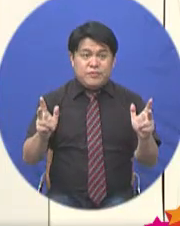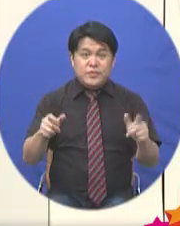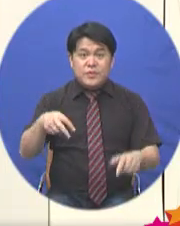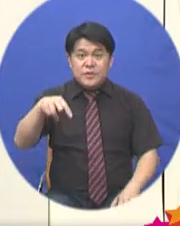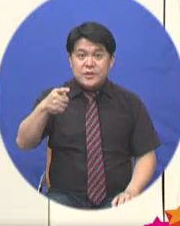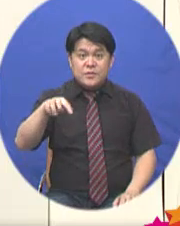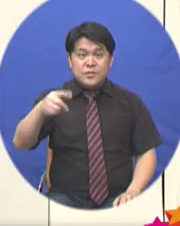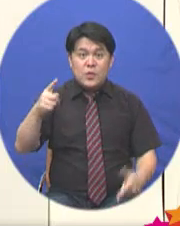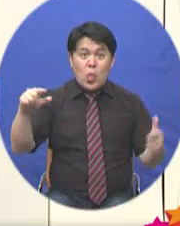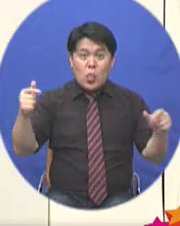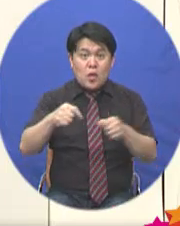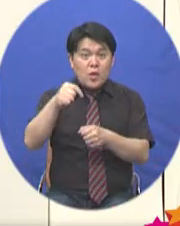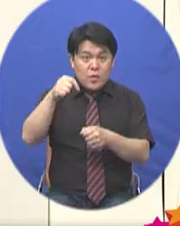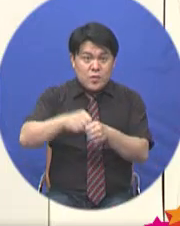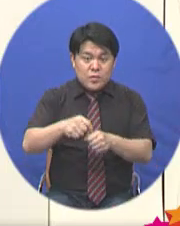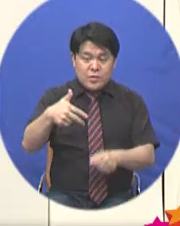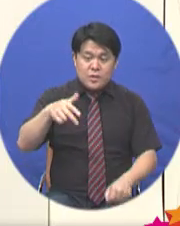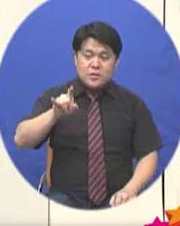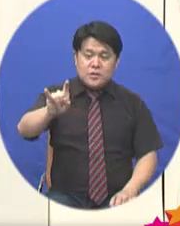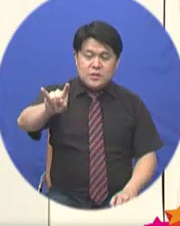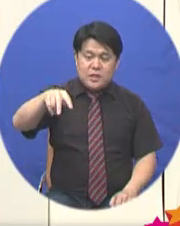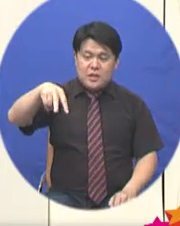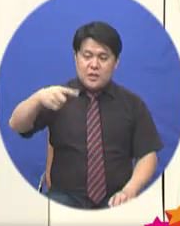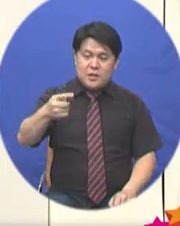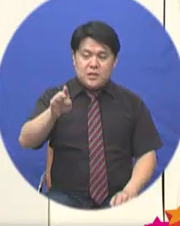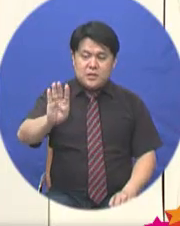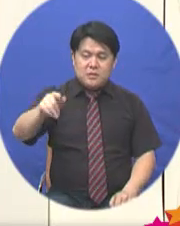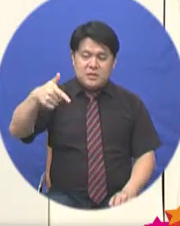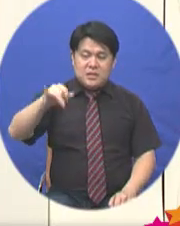이렇게 그렇죠. 습한 날. 그래요. 다들